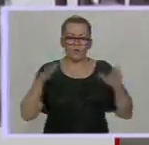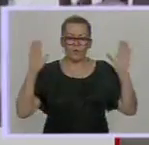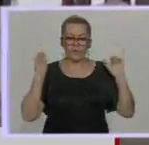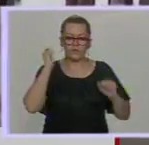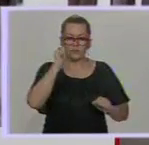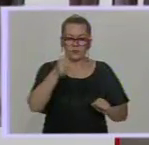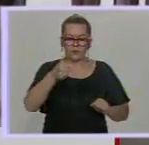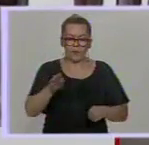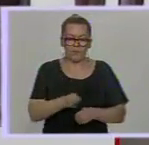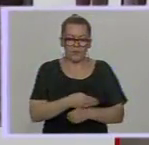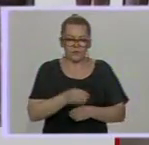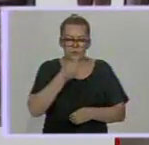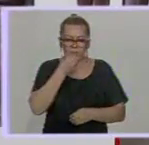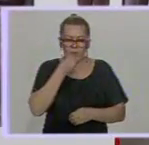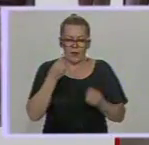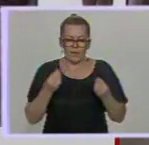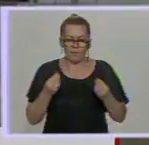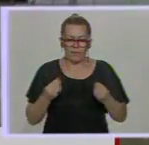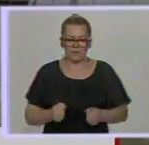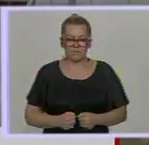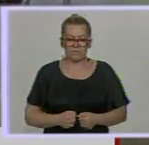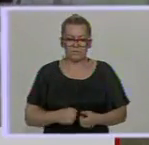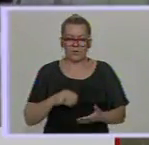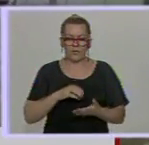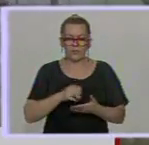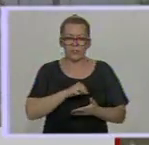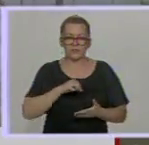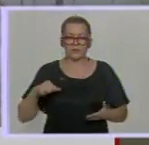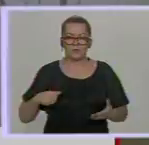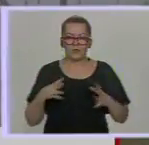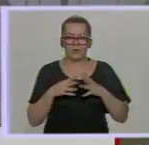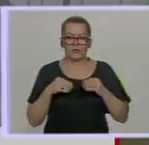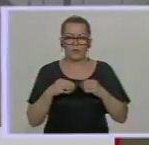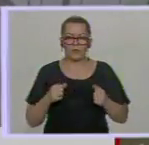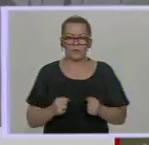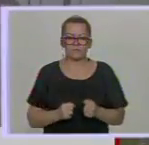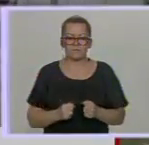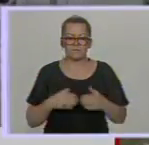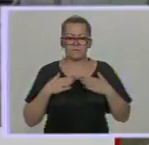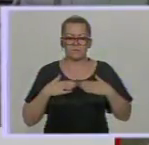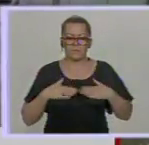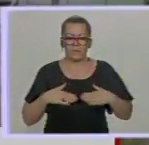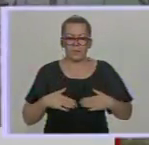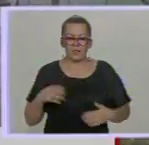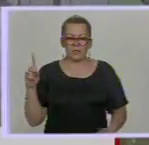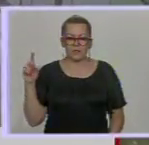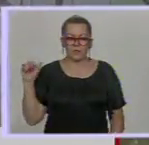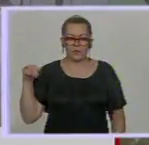mers în drumeții și au mâncat bine. Este o zonă unică în România, ne place la